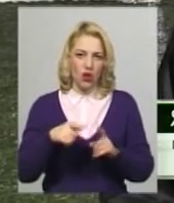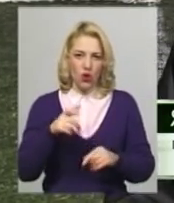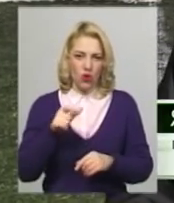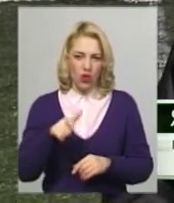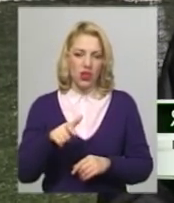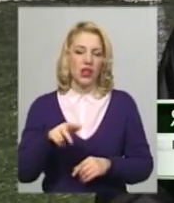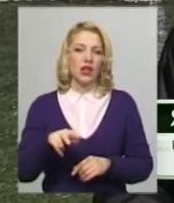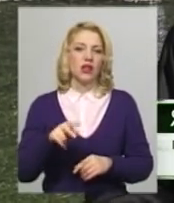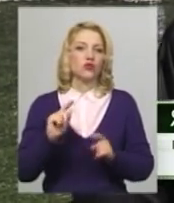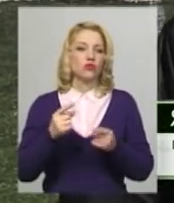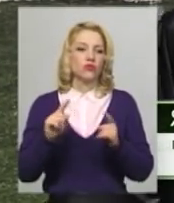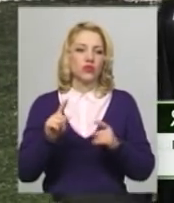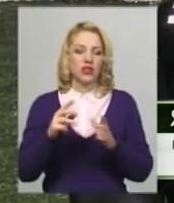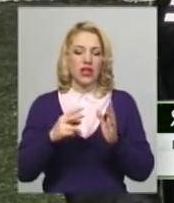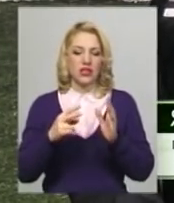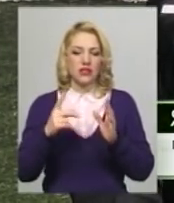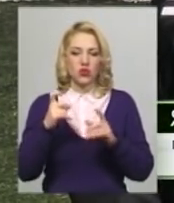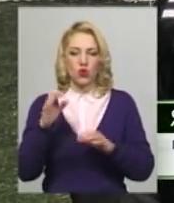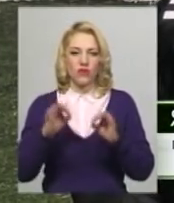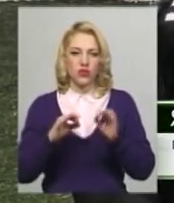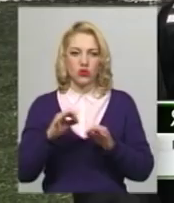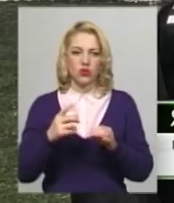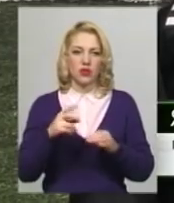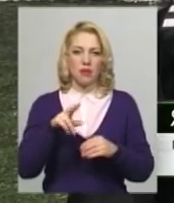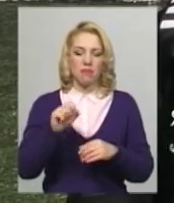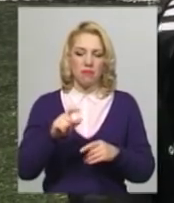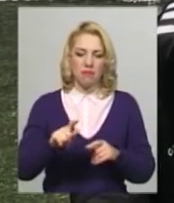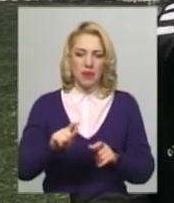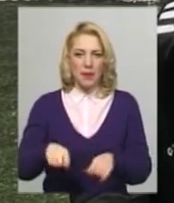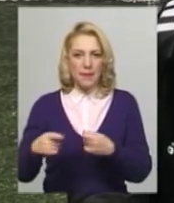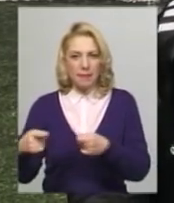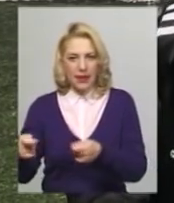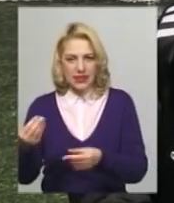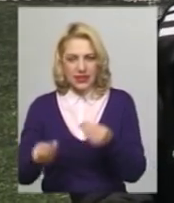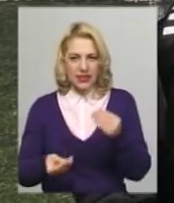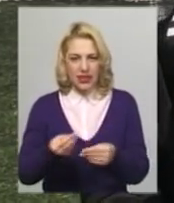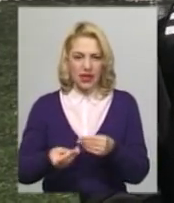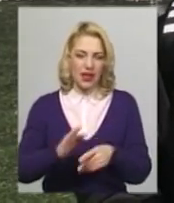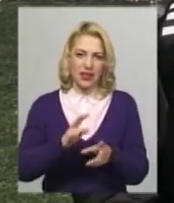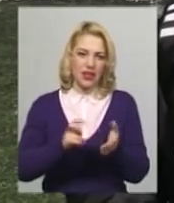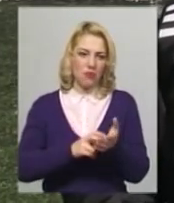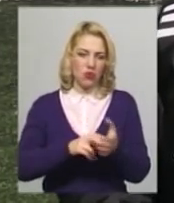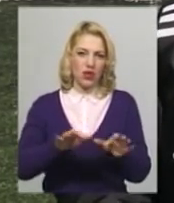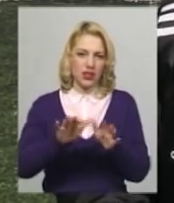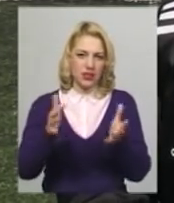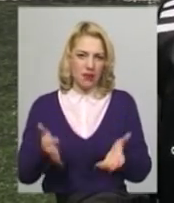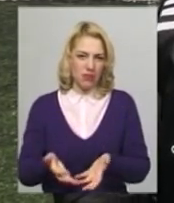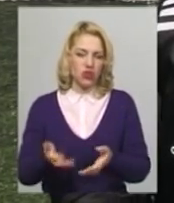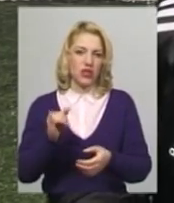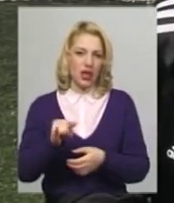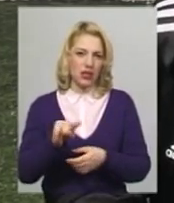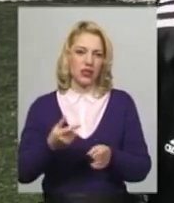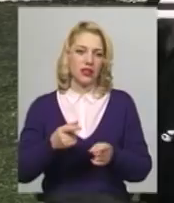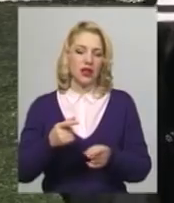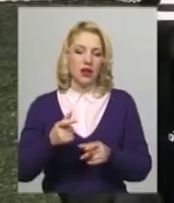100%, гарно забили гол, в пас зіграли, не боялися м'яча, більше зіграли в оборону,